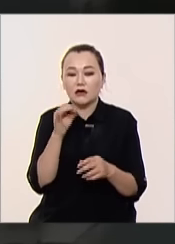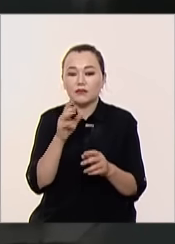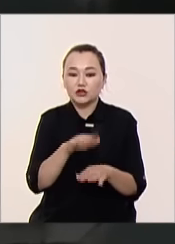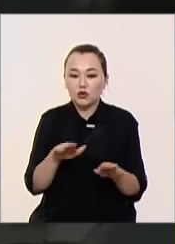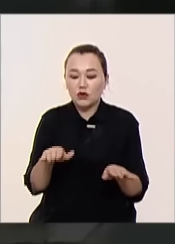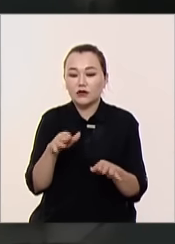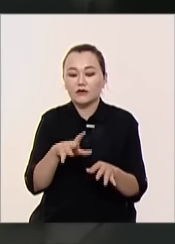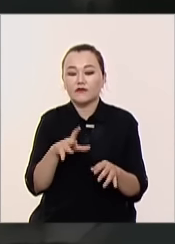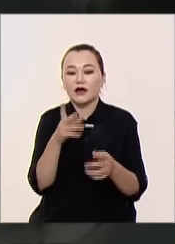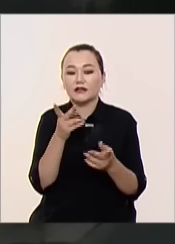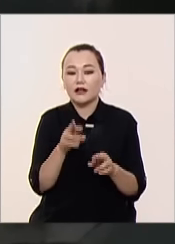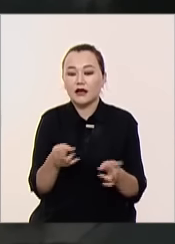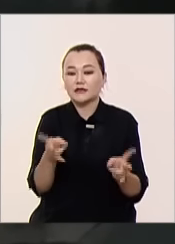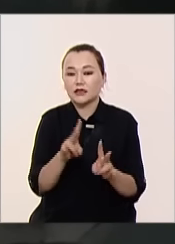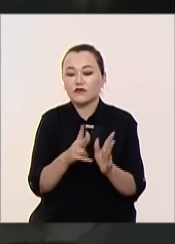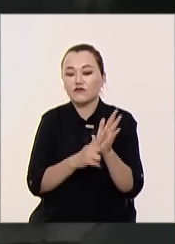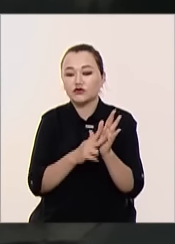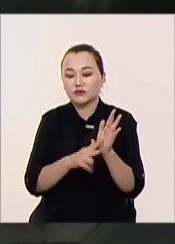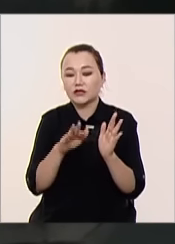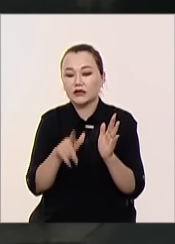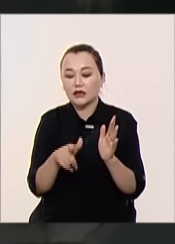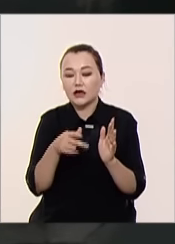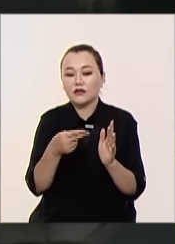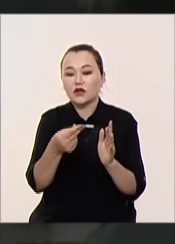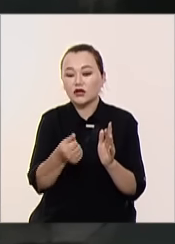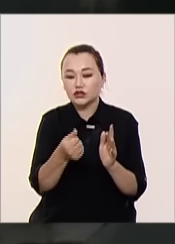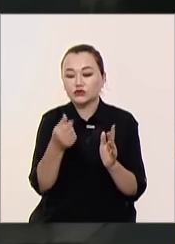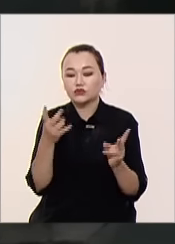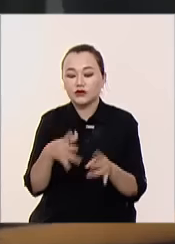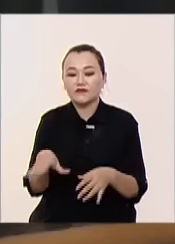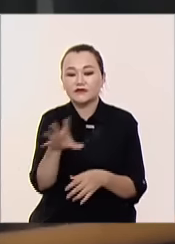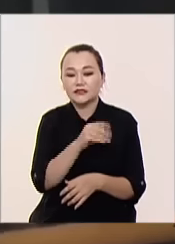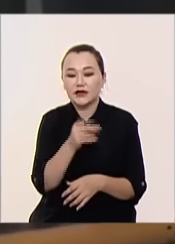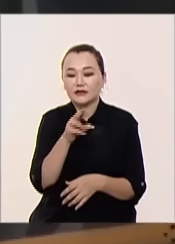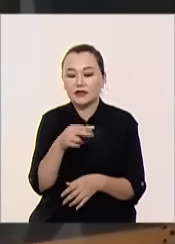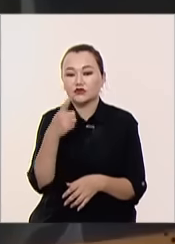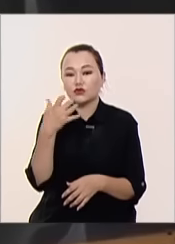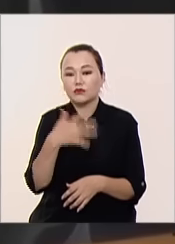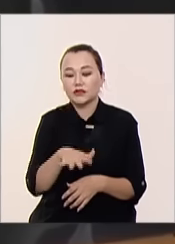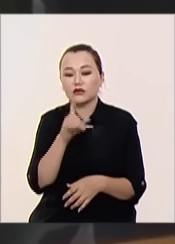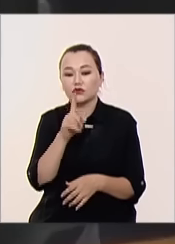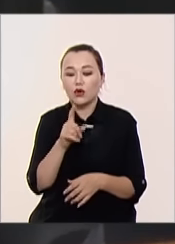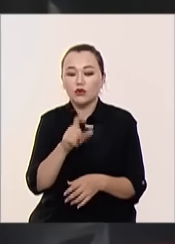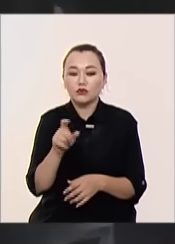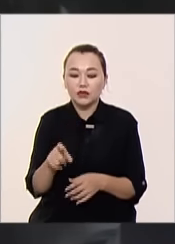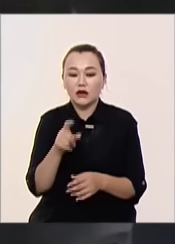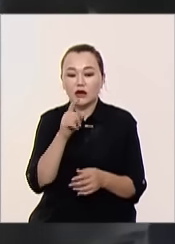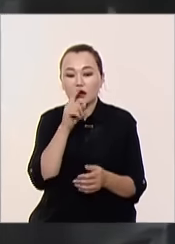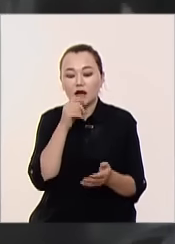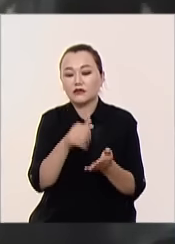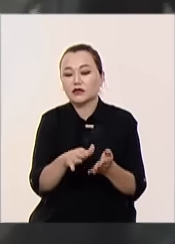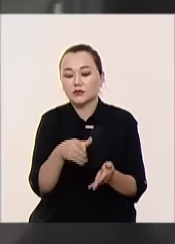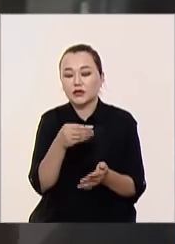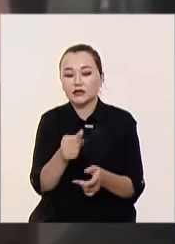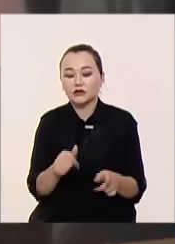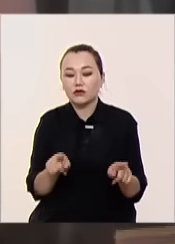а для остальных пассажиров 80 тенге. При наличной оплате для всех 150 тенге. Однако пассажиры отказываются платить по